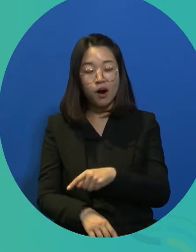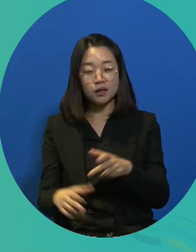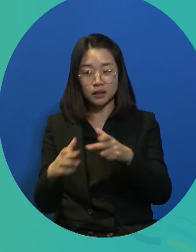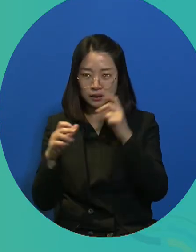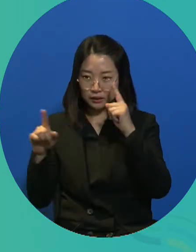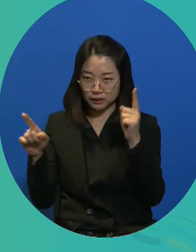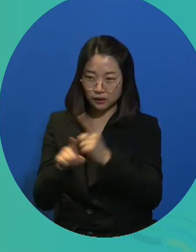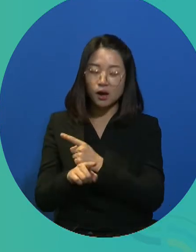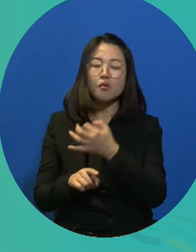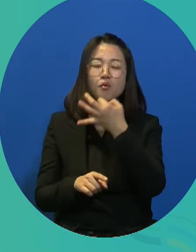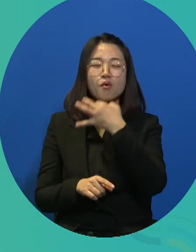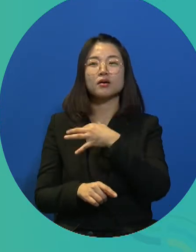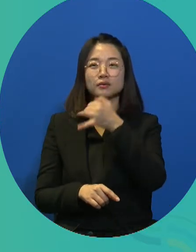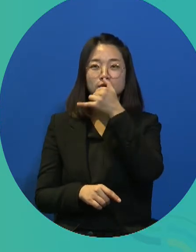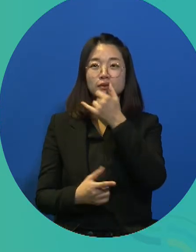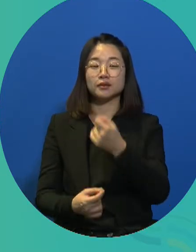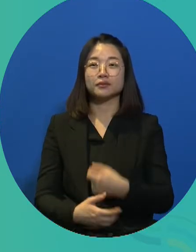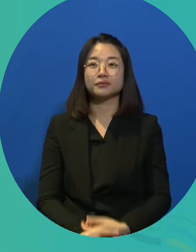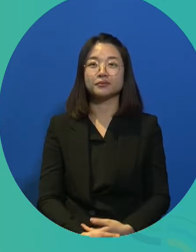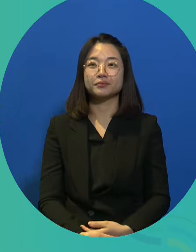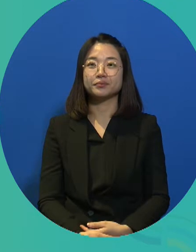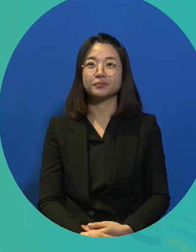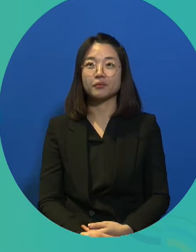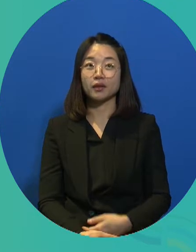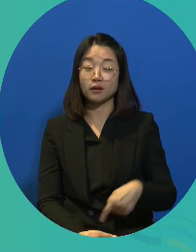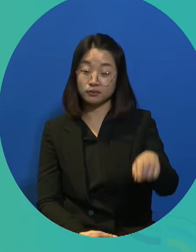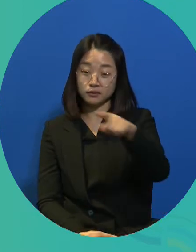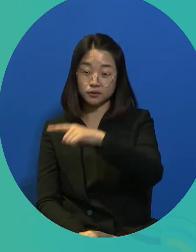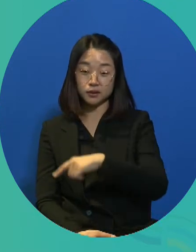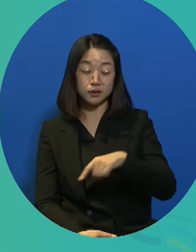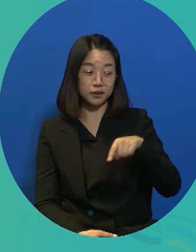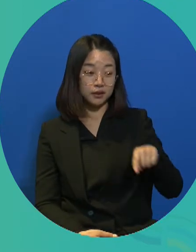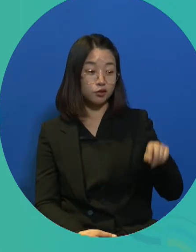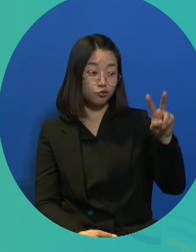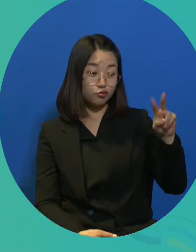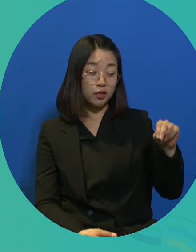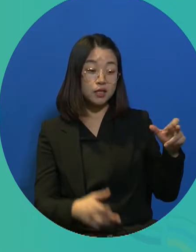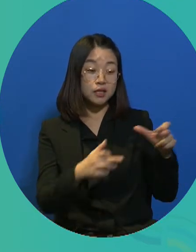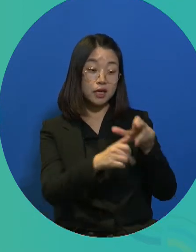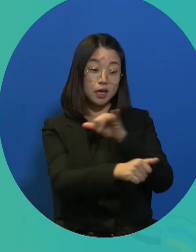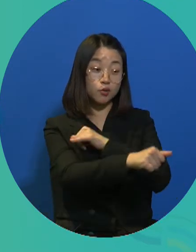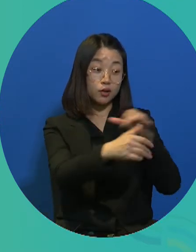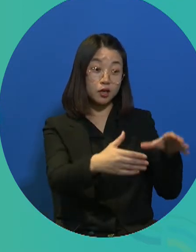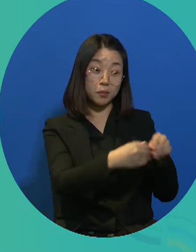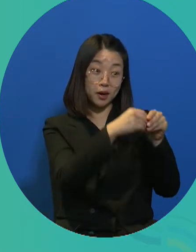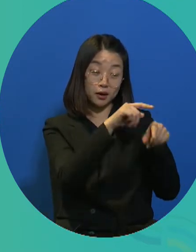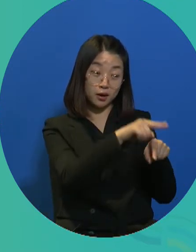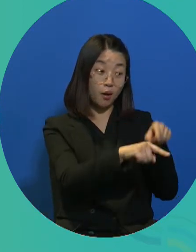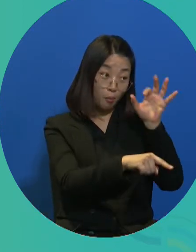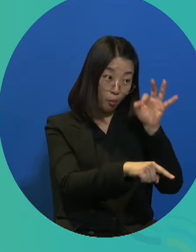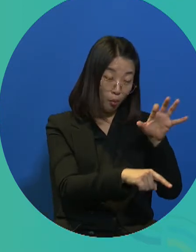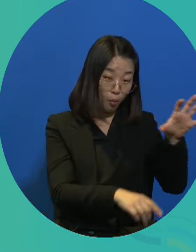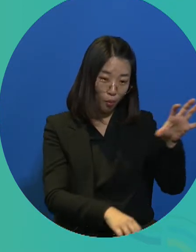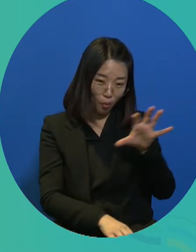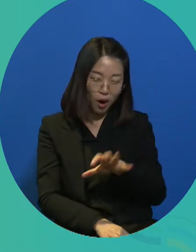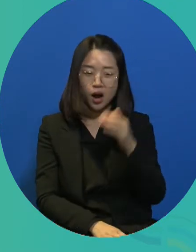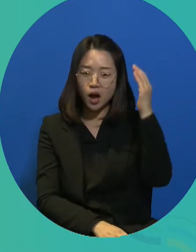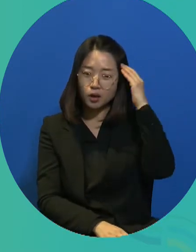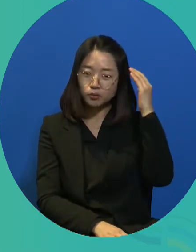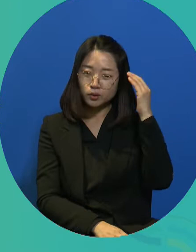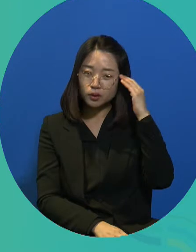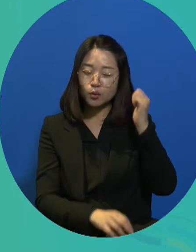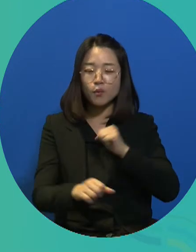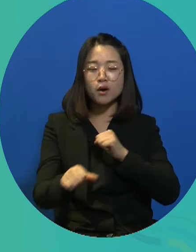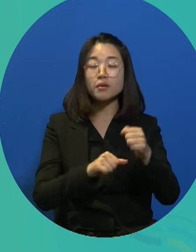생각합니다. 여러분들도 혹시 선택의정서를 활용해서 이런 캠페인을 하는데 이 점들을 고려해 주시면 좋을 것